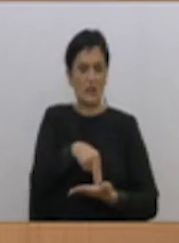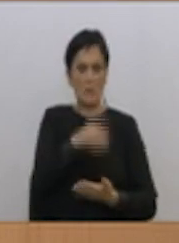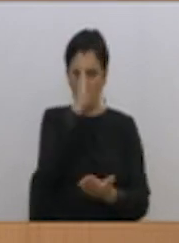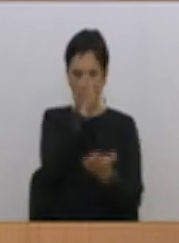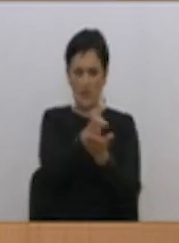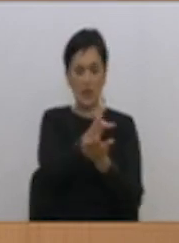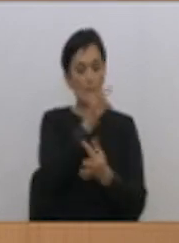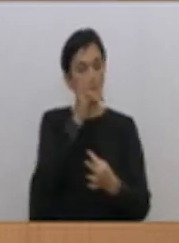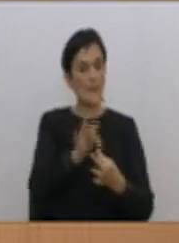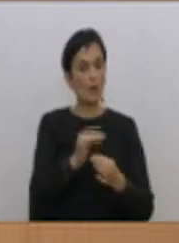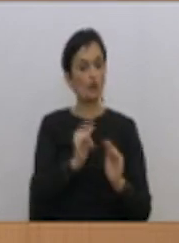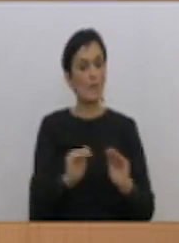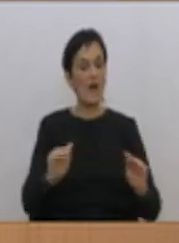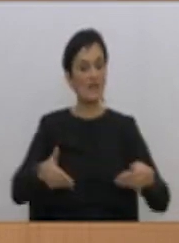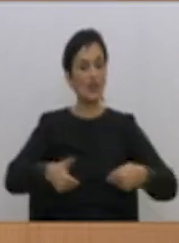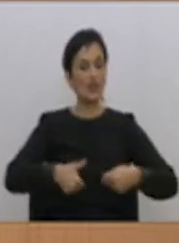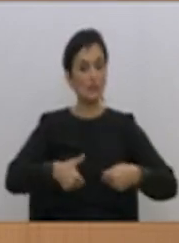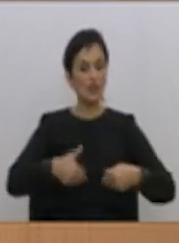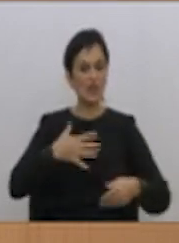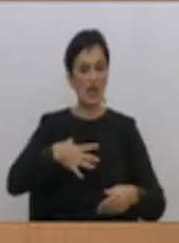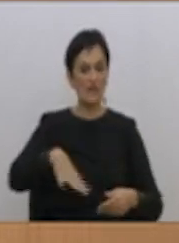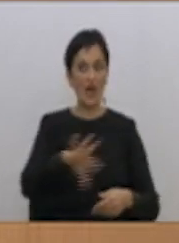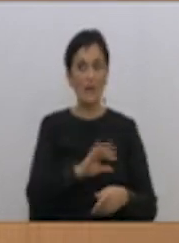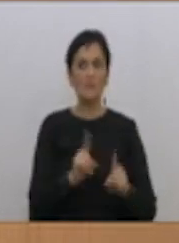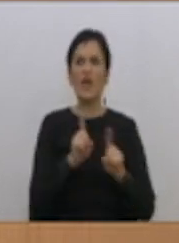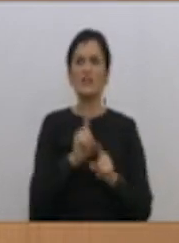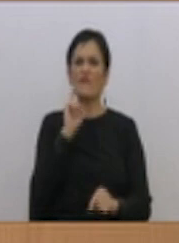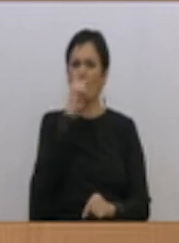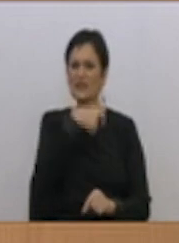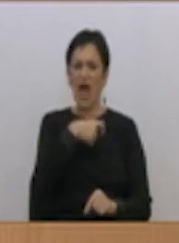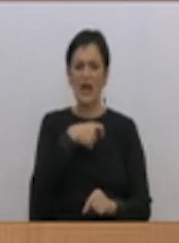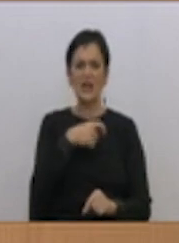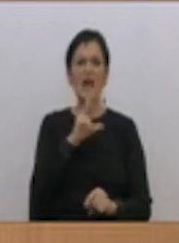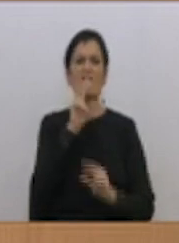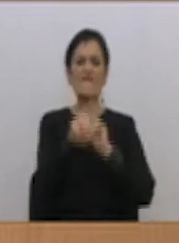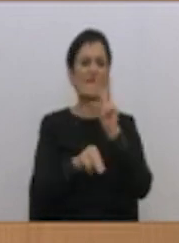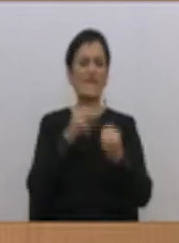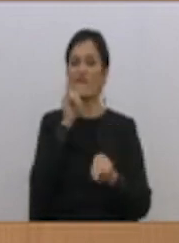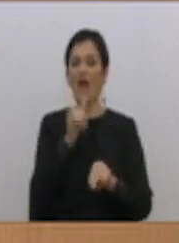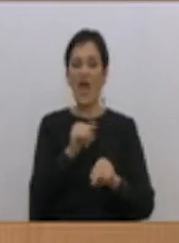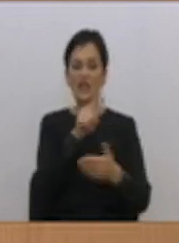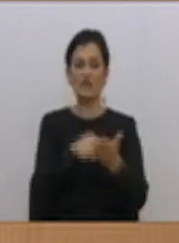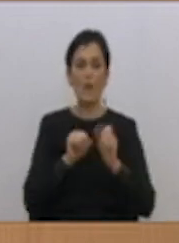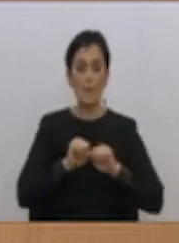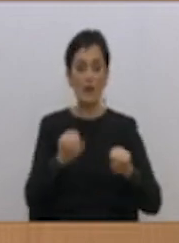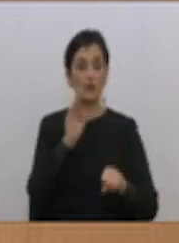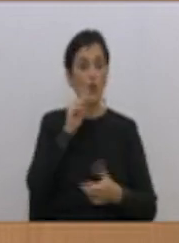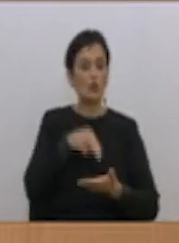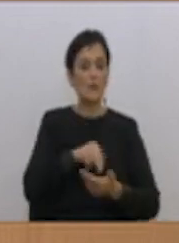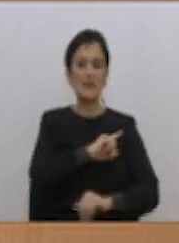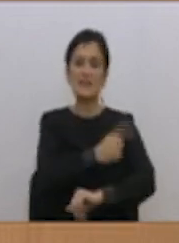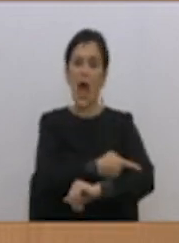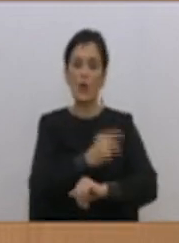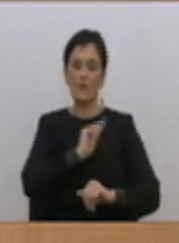arian pasuxiskebeli bavshta shimshilze am khoqanashi. Aset mtsare kitkhobs da remarkebs isini ver bedaven, rodesats ak tkanan zalovani